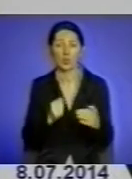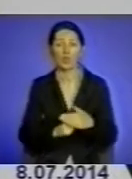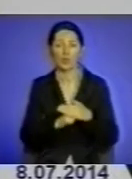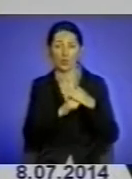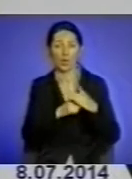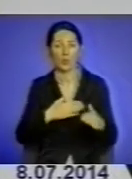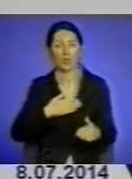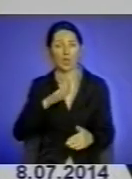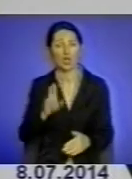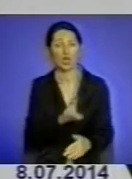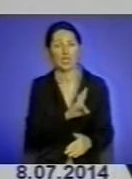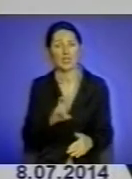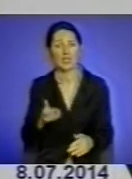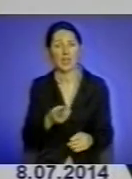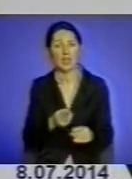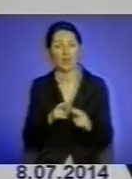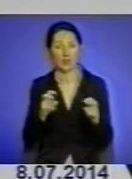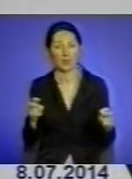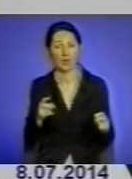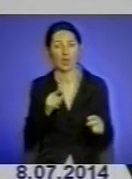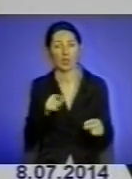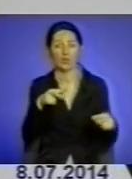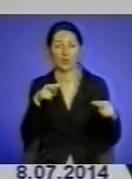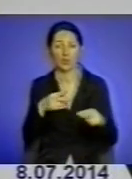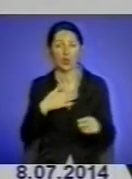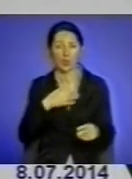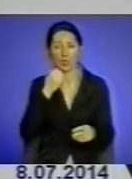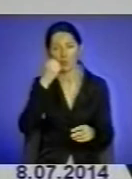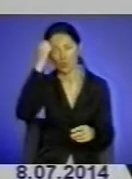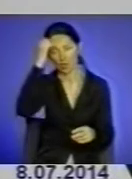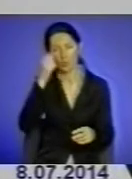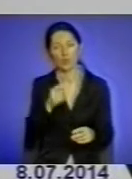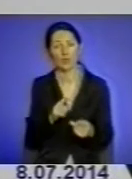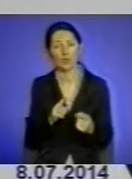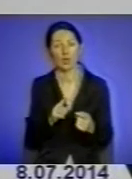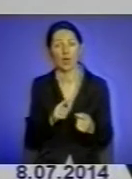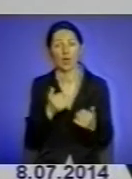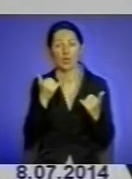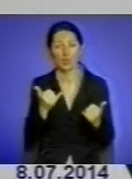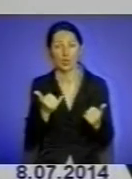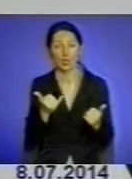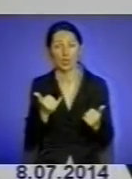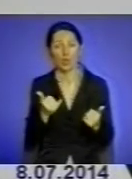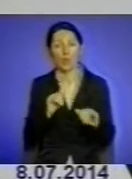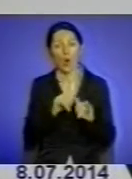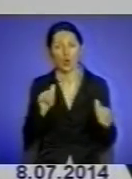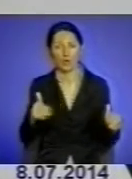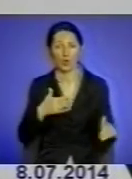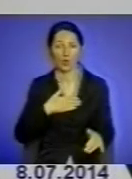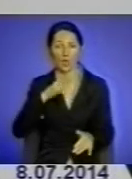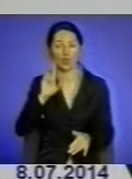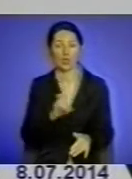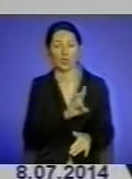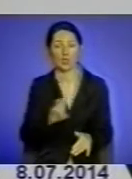церкви. І їхньому свідченню ми завдячуємо найперше сьогоднішній розвиток нашої церкви